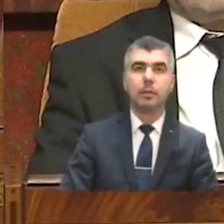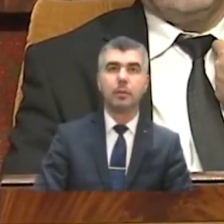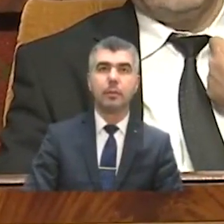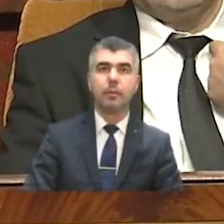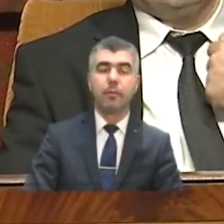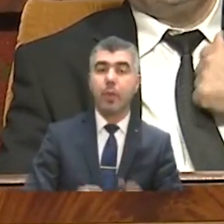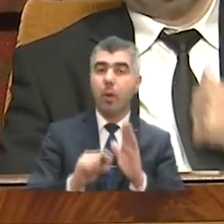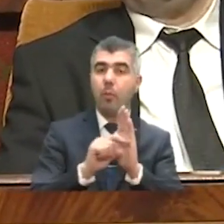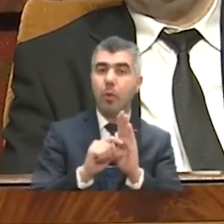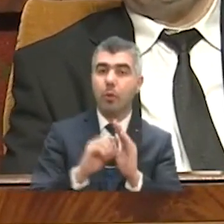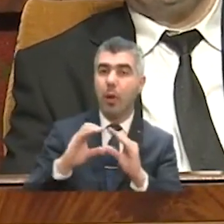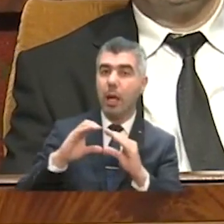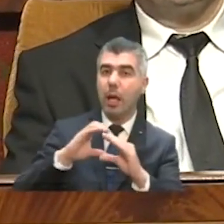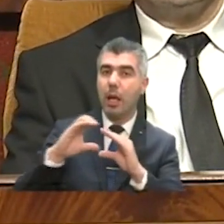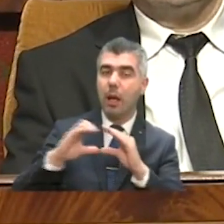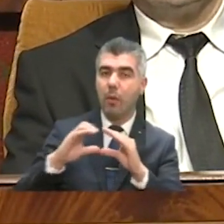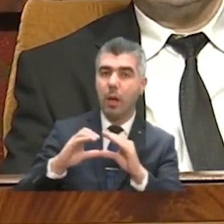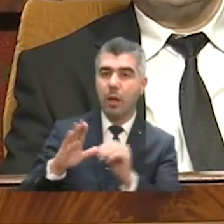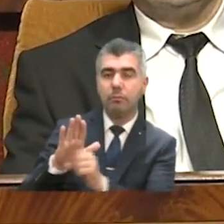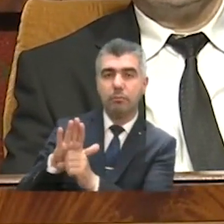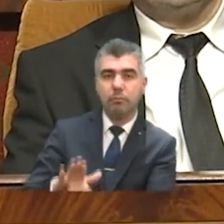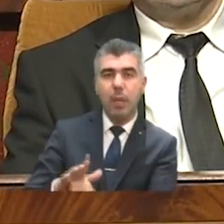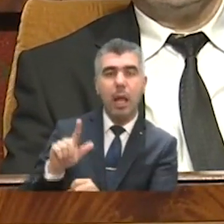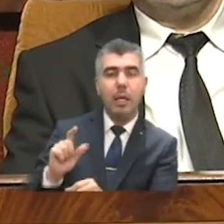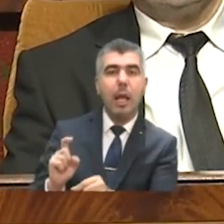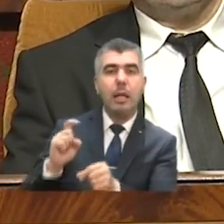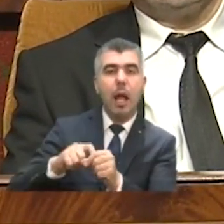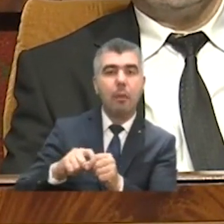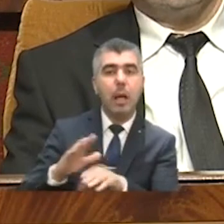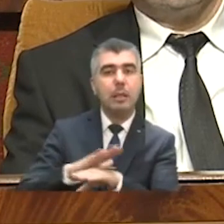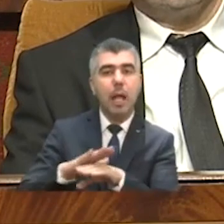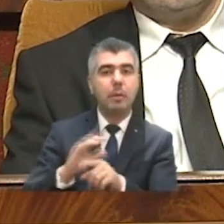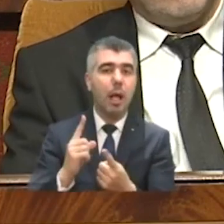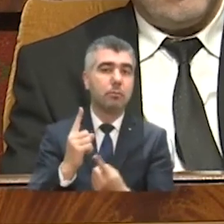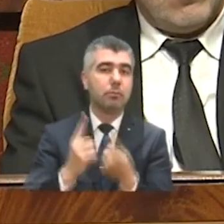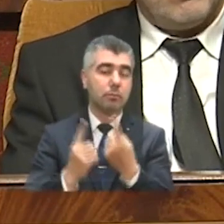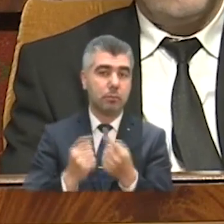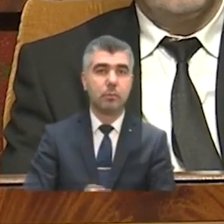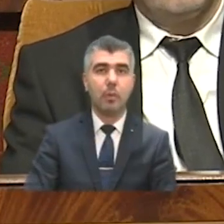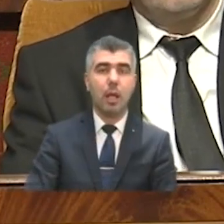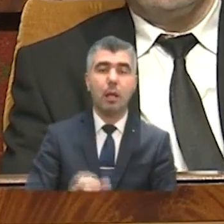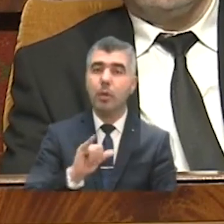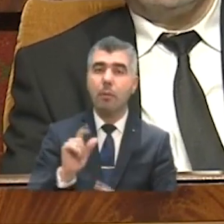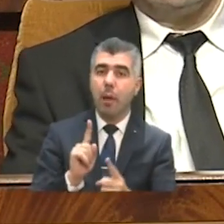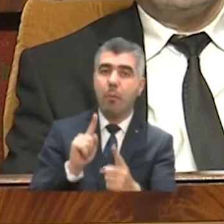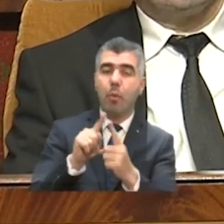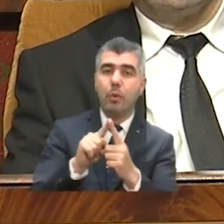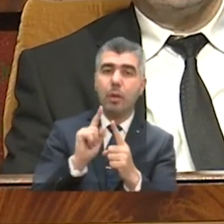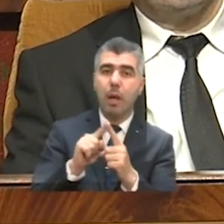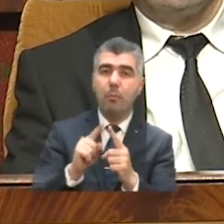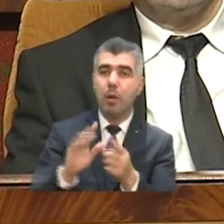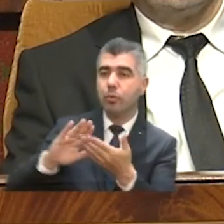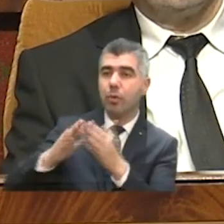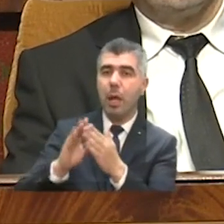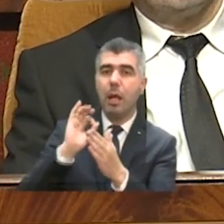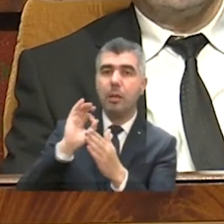الموضوع ديال الحوار في إقصاء لبعض النقابات لاعتبارات سياسية، في عدم مباشرة الحوار مع التنسيقيات اللي عندها